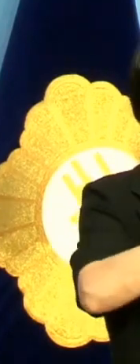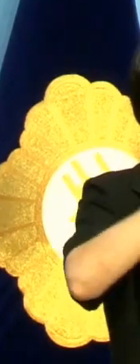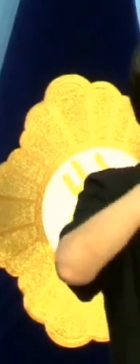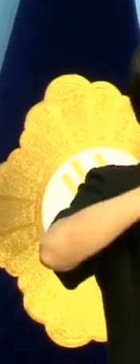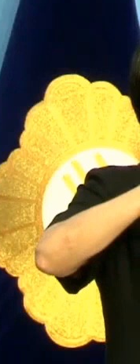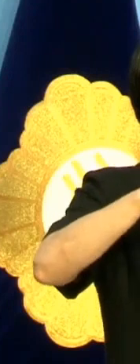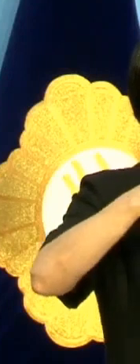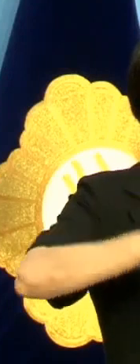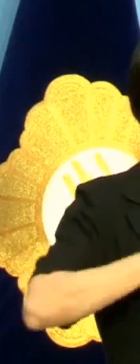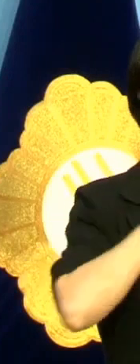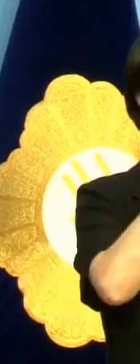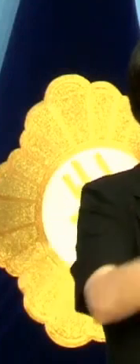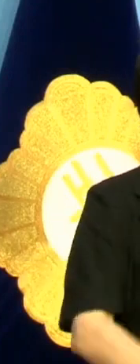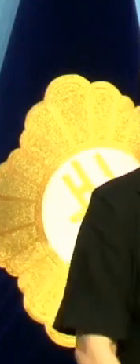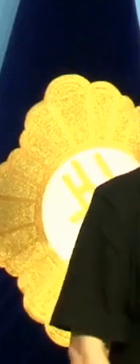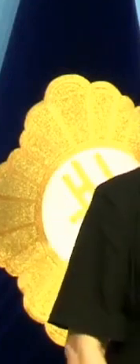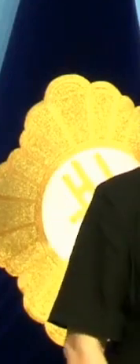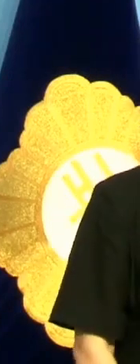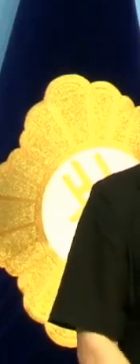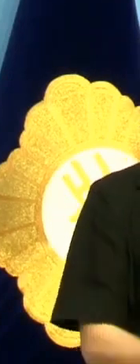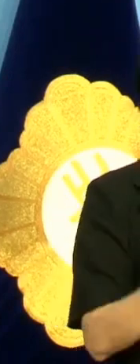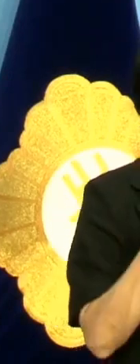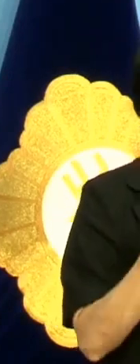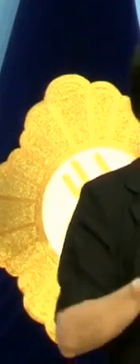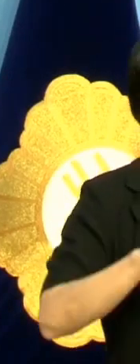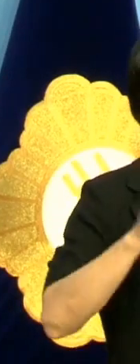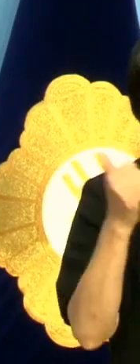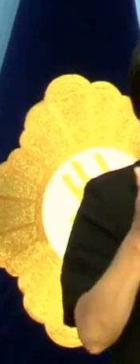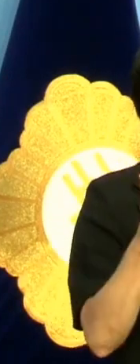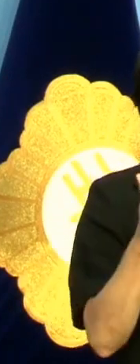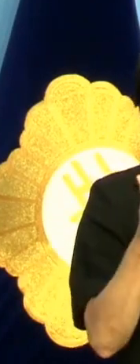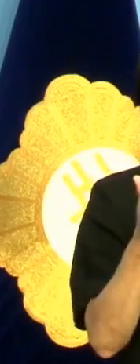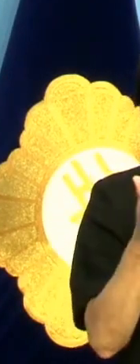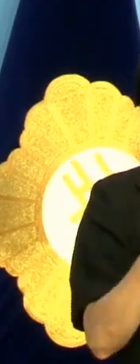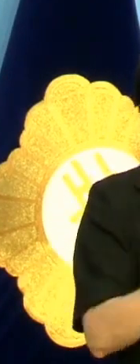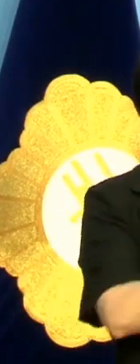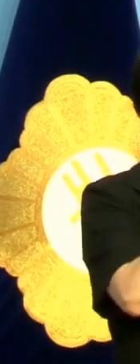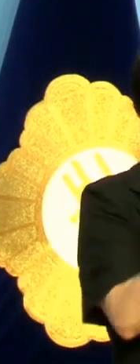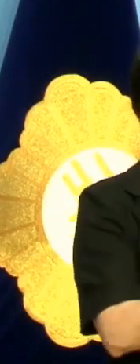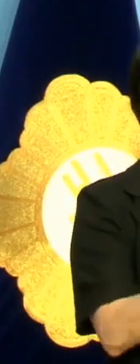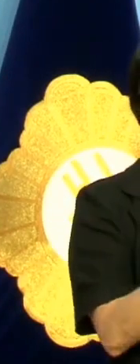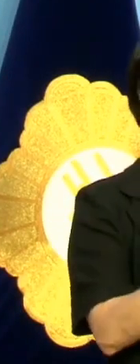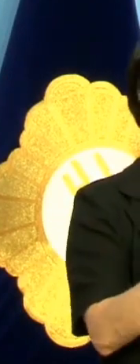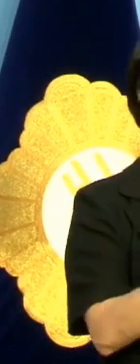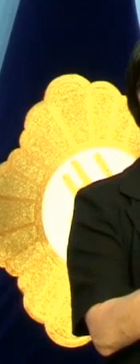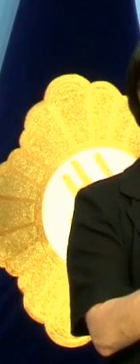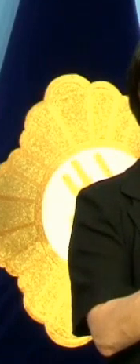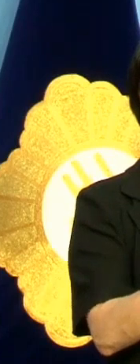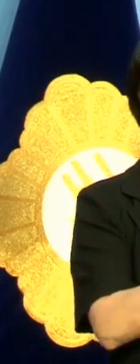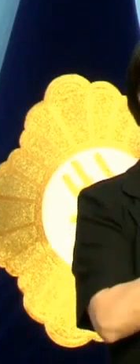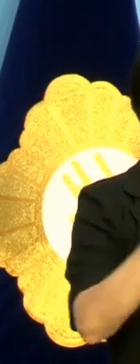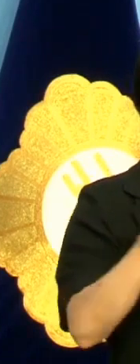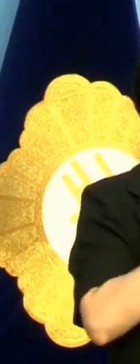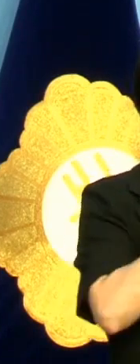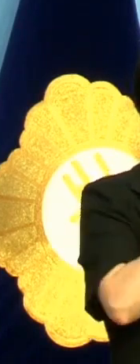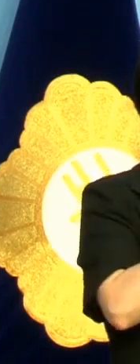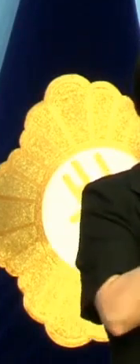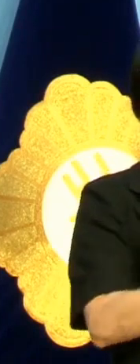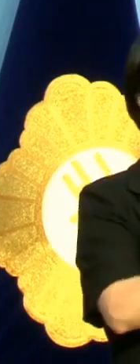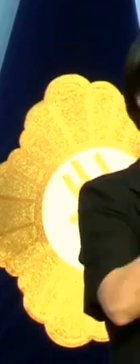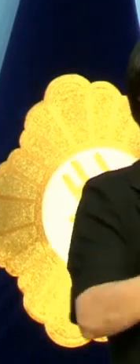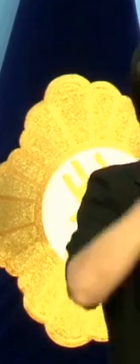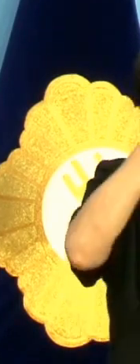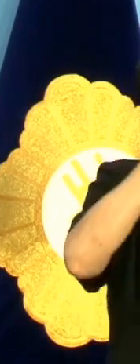있다 이렇게 주장합니다 현재 국회의원은 5월 30일 기준으로 등록한 재산이 카노의